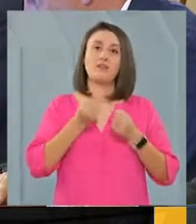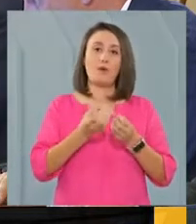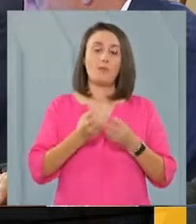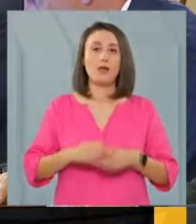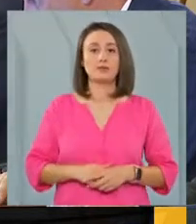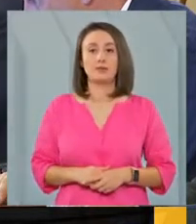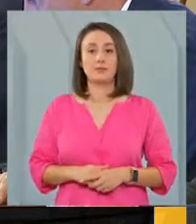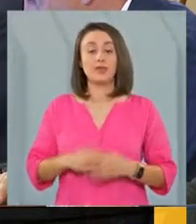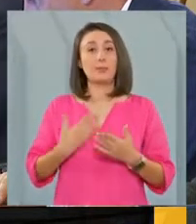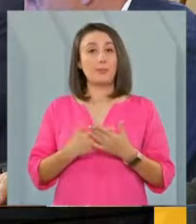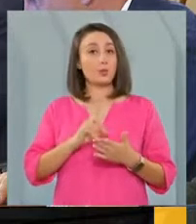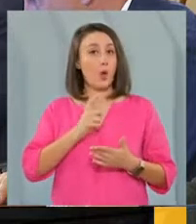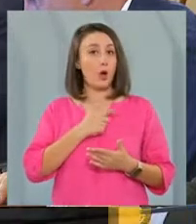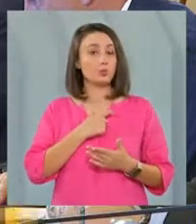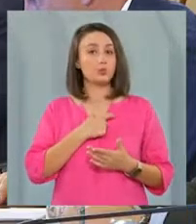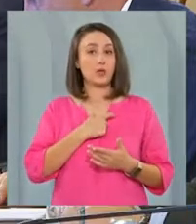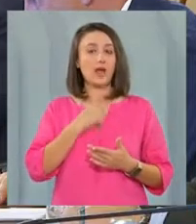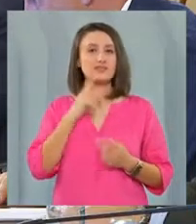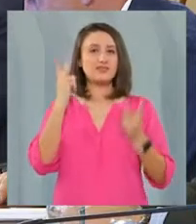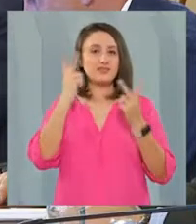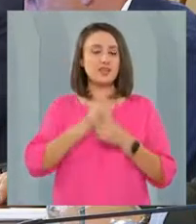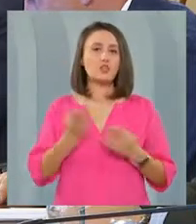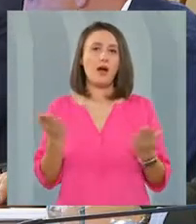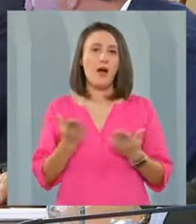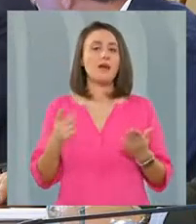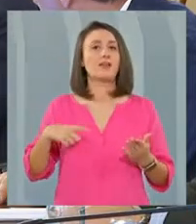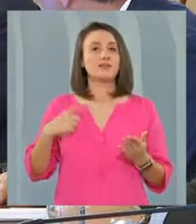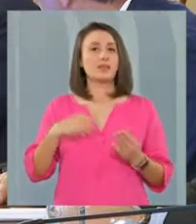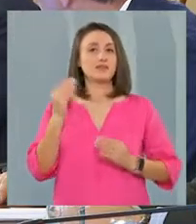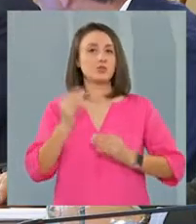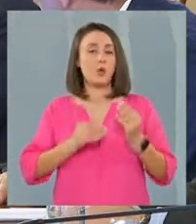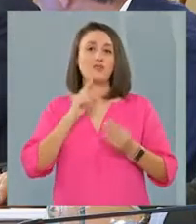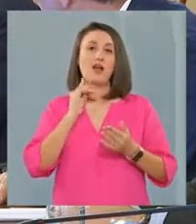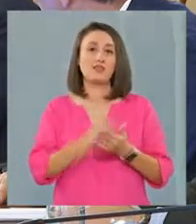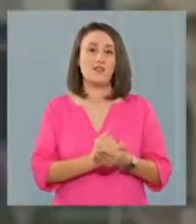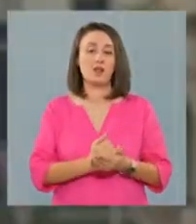informați pentru a putea înțelege care este situația reală.